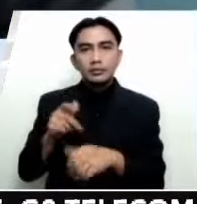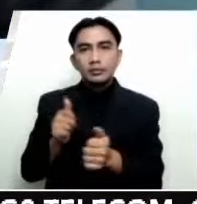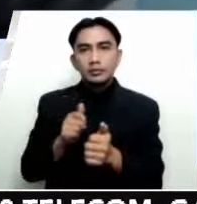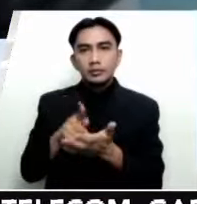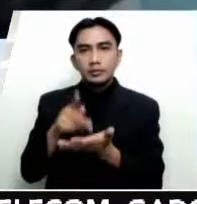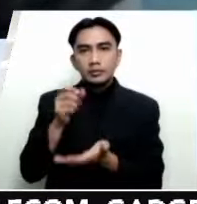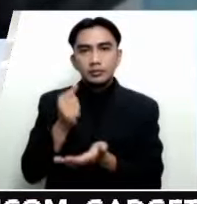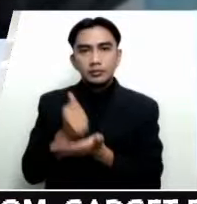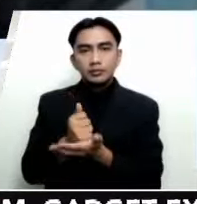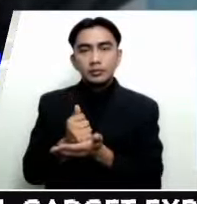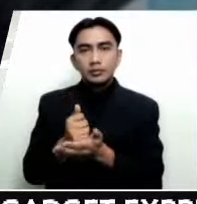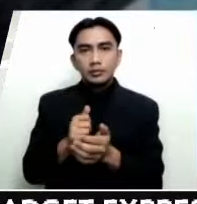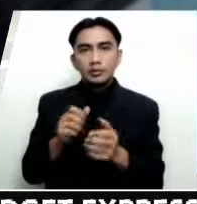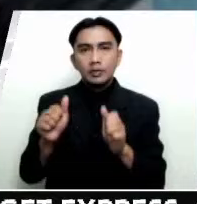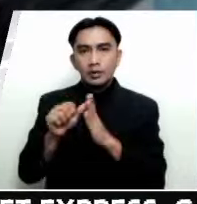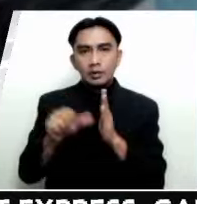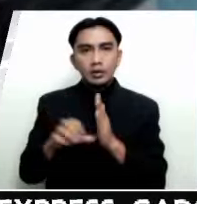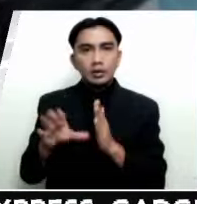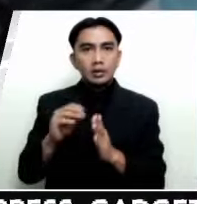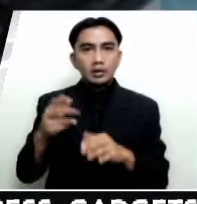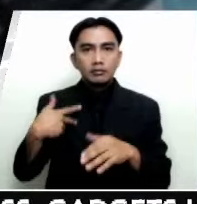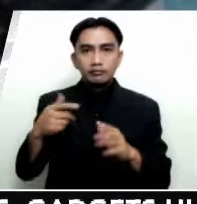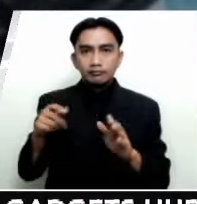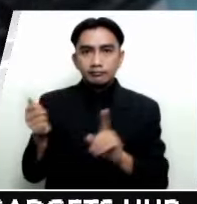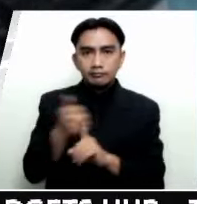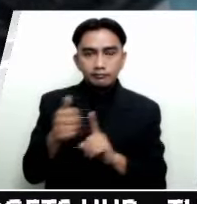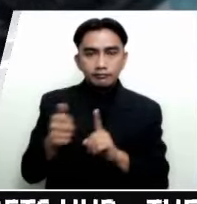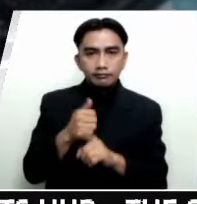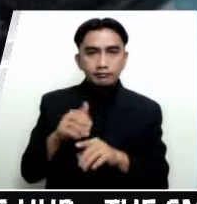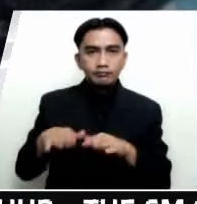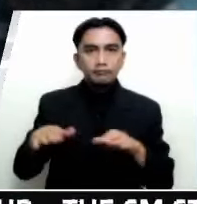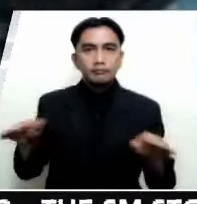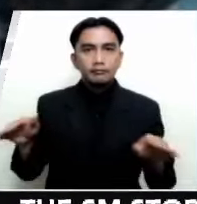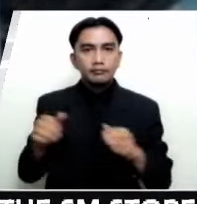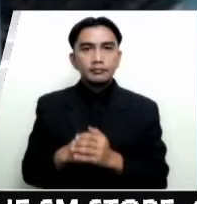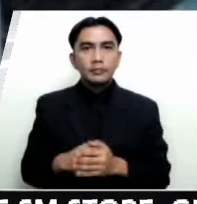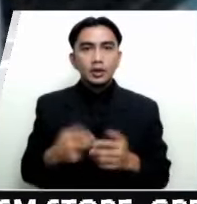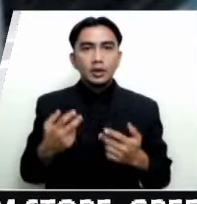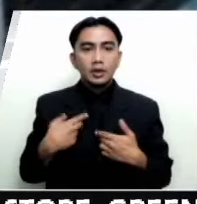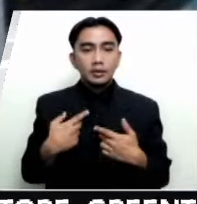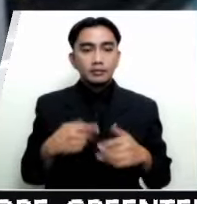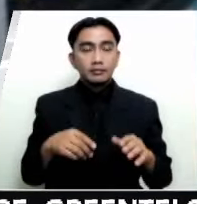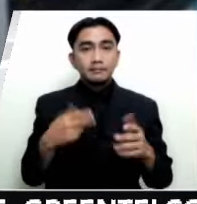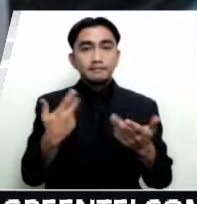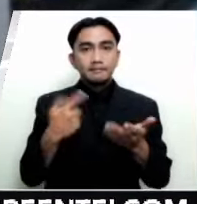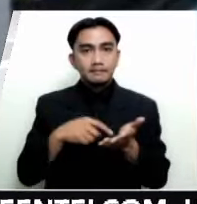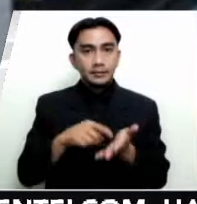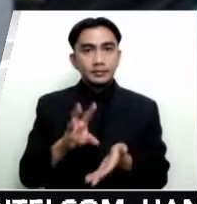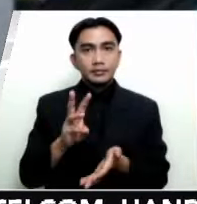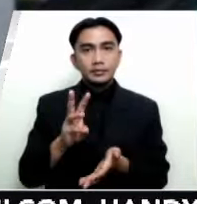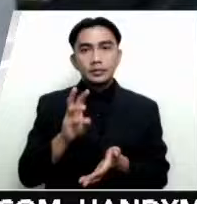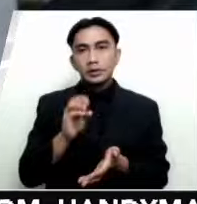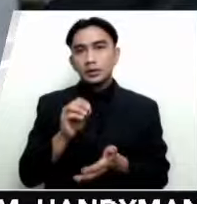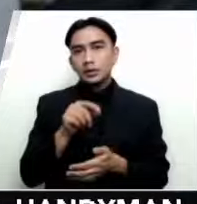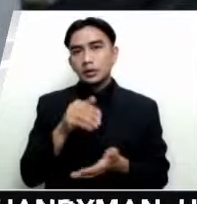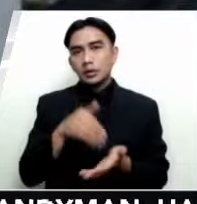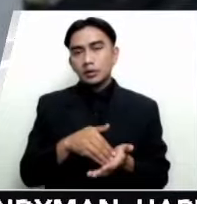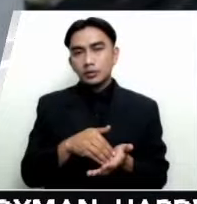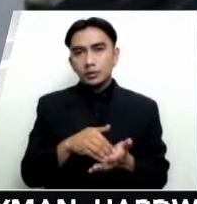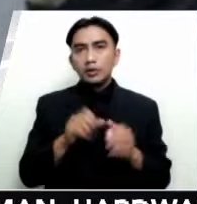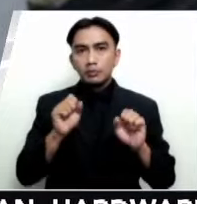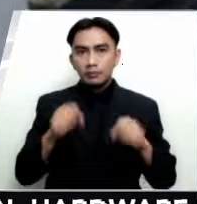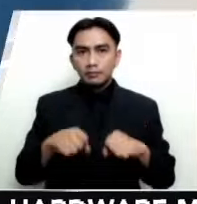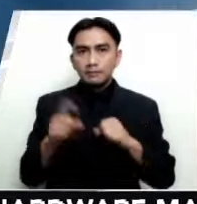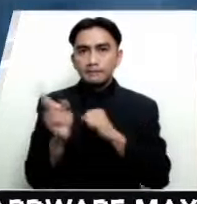May parusang sino mang naninira ng passport, multang 60,000 hanggang 150,000 pesos at pagkakakulong ng 6 hanggang